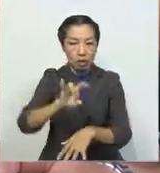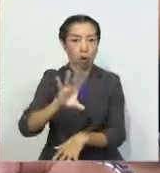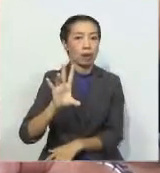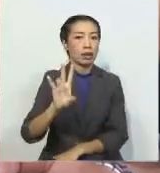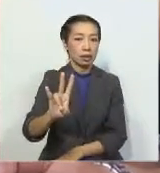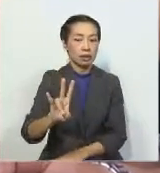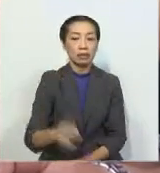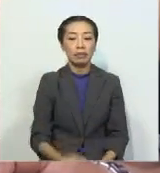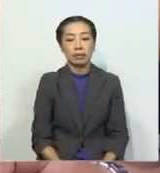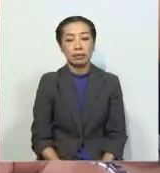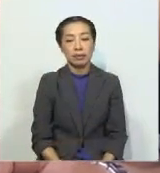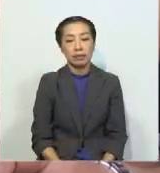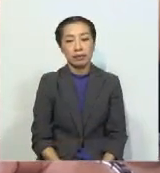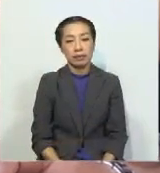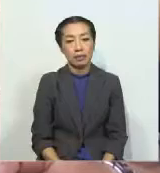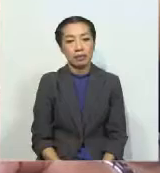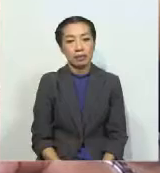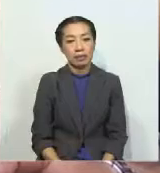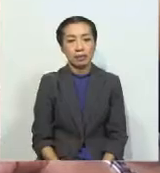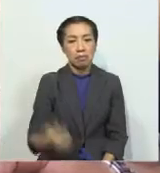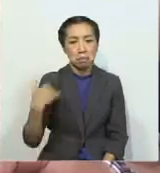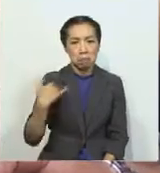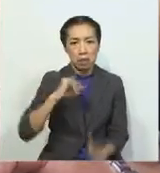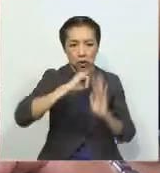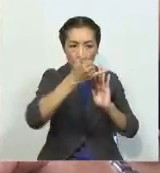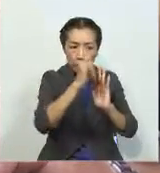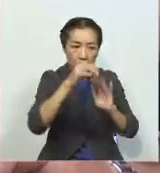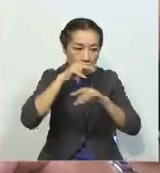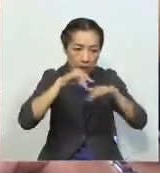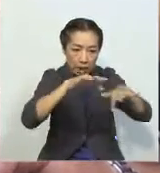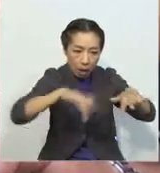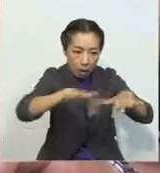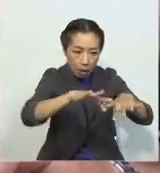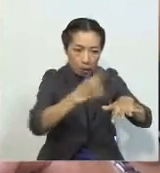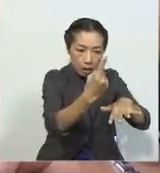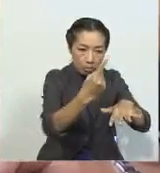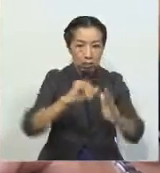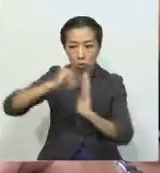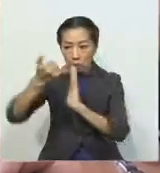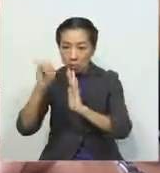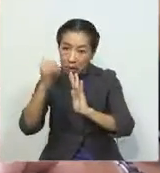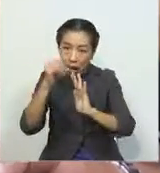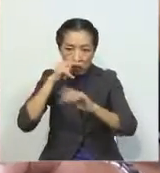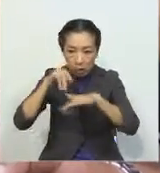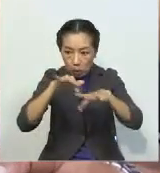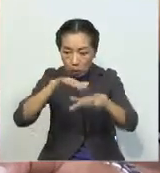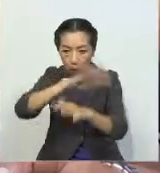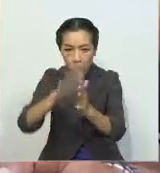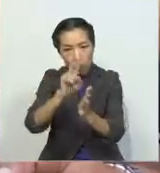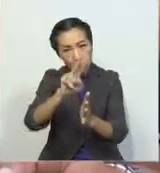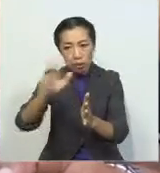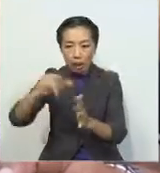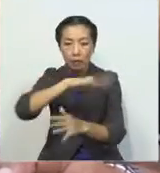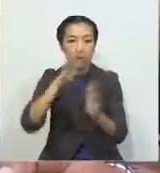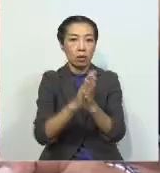นะครับก็มีทั้งบางจังหวัดก็มีแหล่งเดียวบางจังหวัดก็มี 2-3-4 แหล่งนะครับรวมแล้ว107แหล่ง